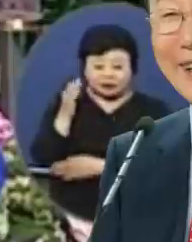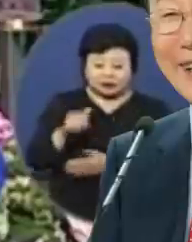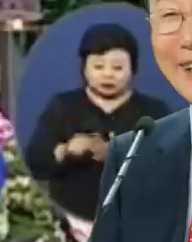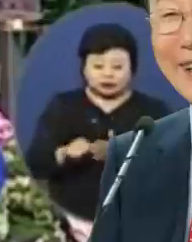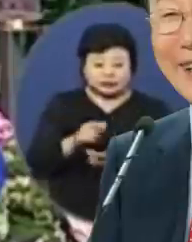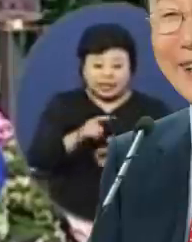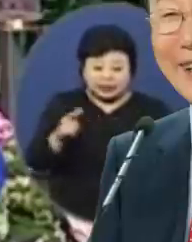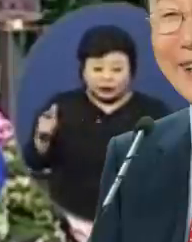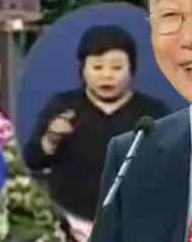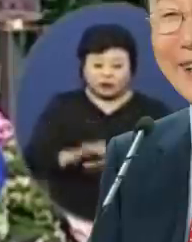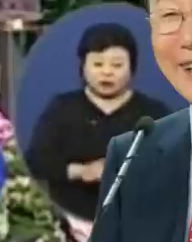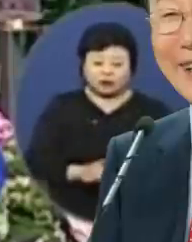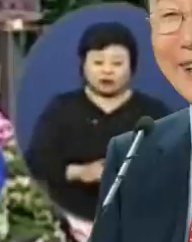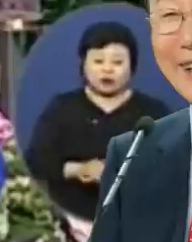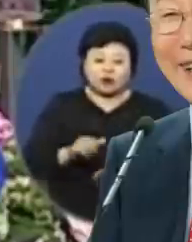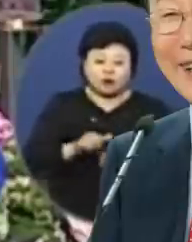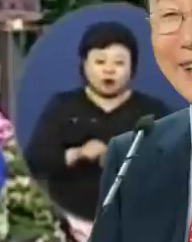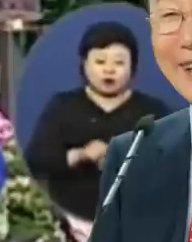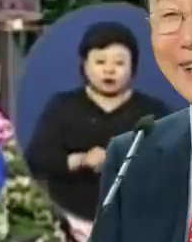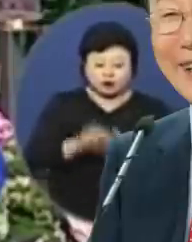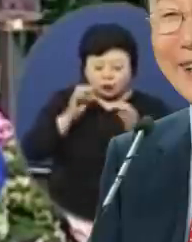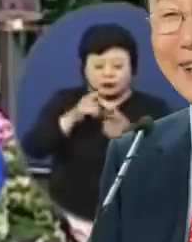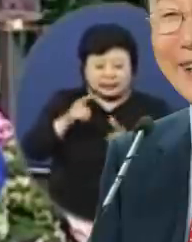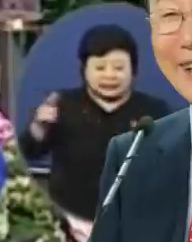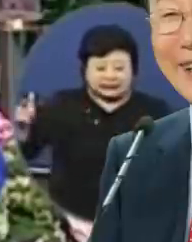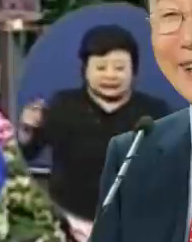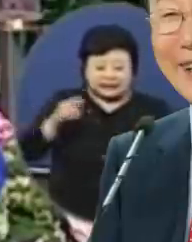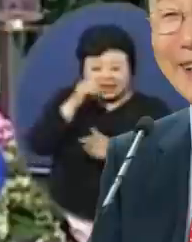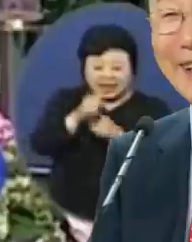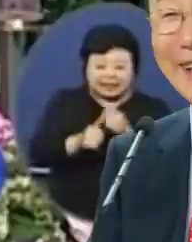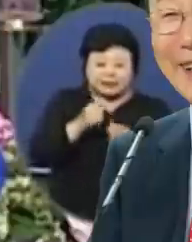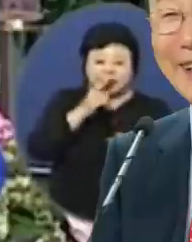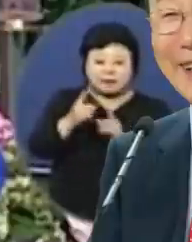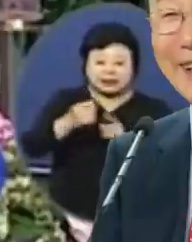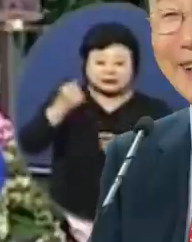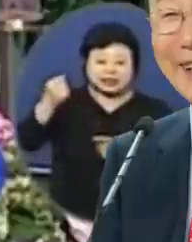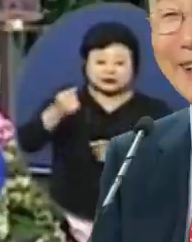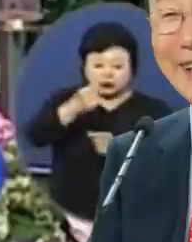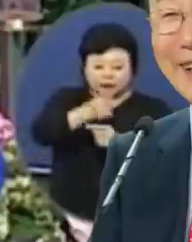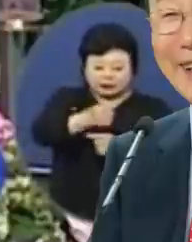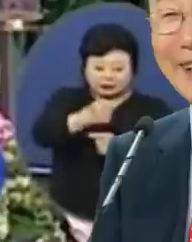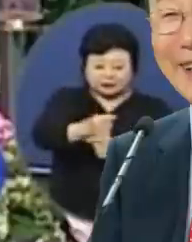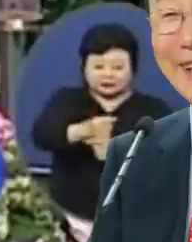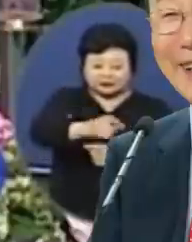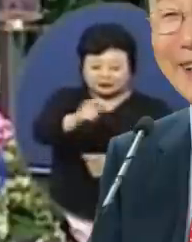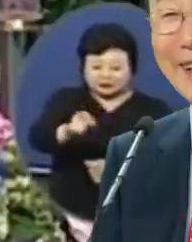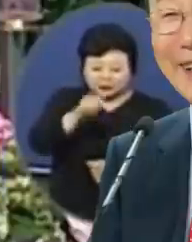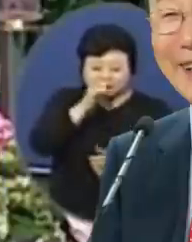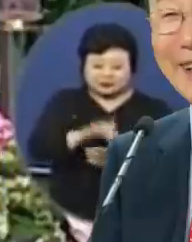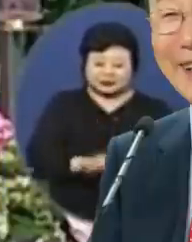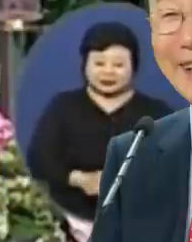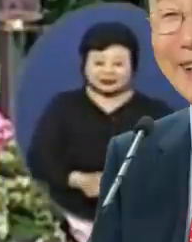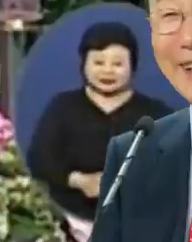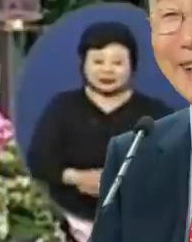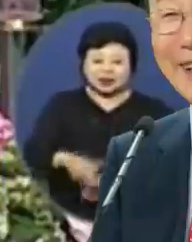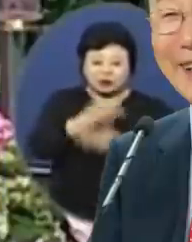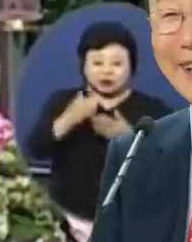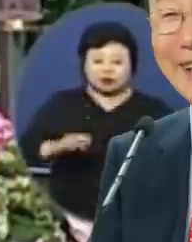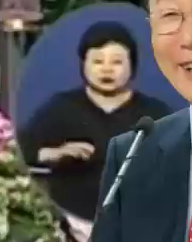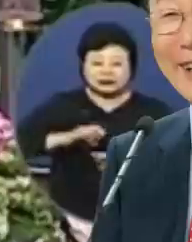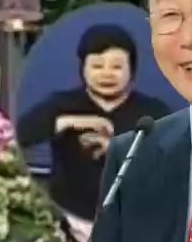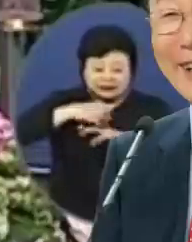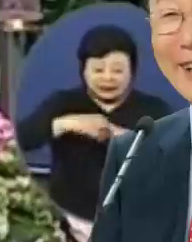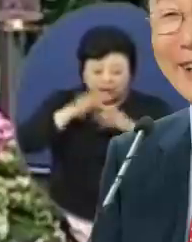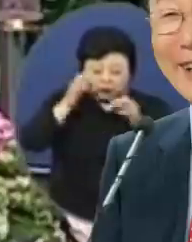아니라 이 원료는 눈에 안 보이는 하나님의 말씀으로 되었다고 기록하고 있는 것입니다. 모든 세계가